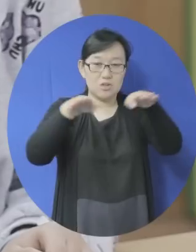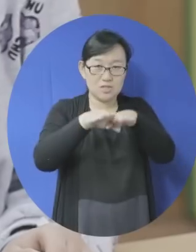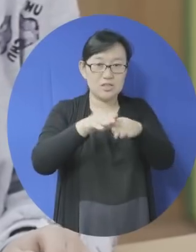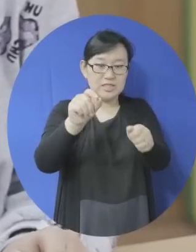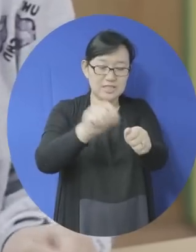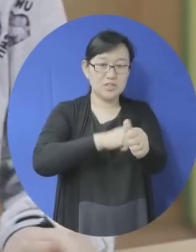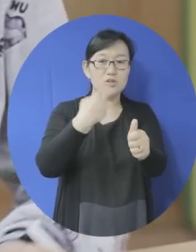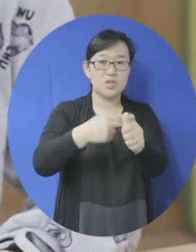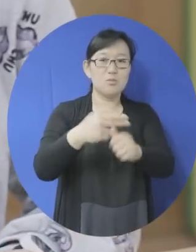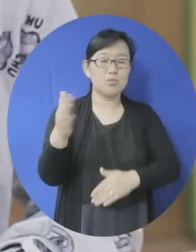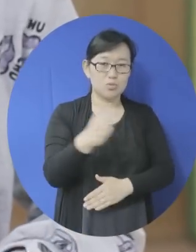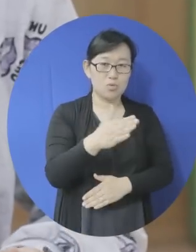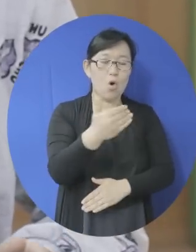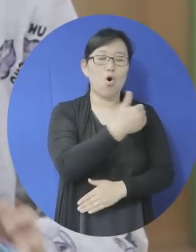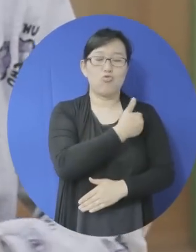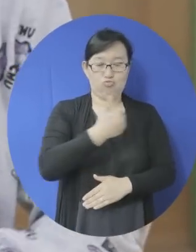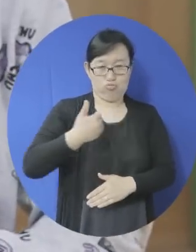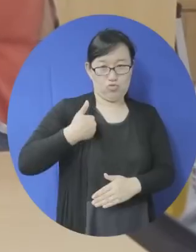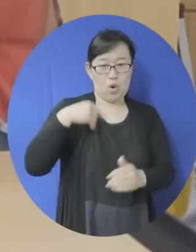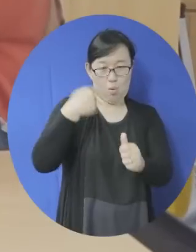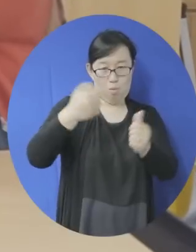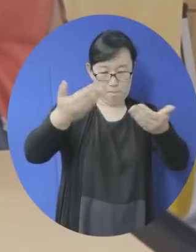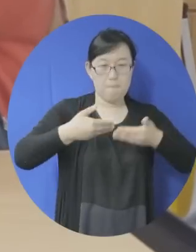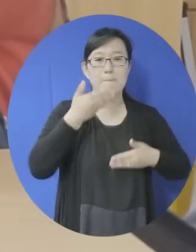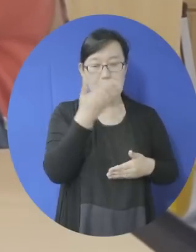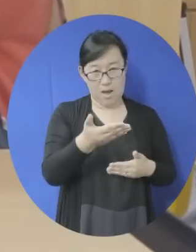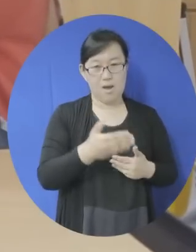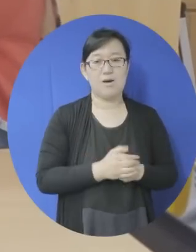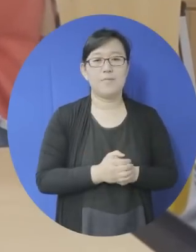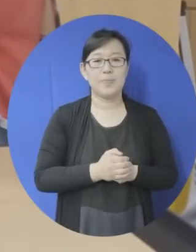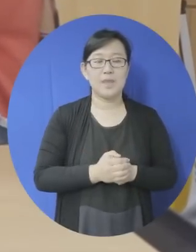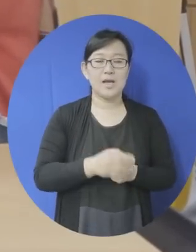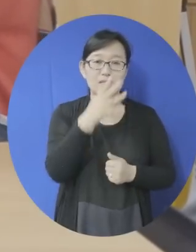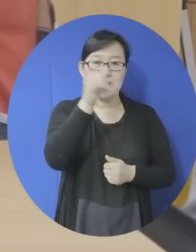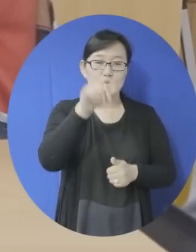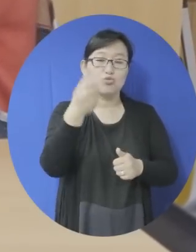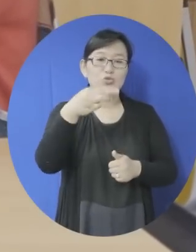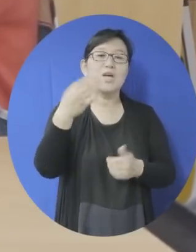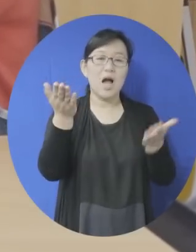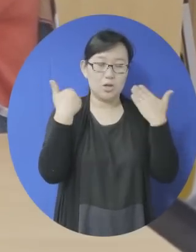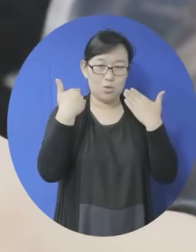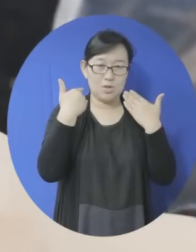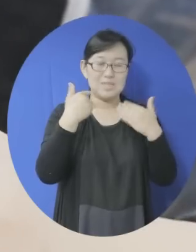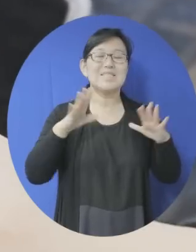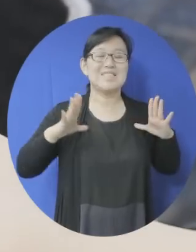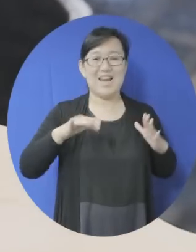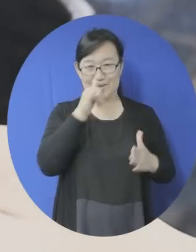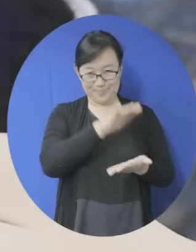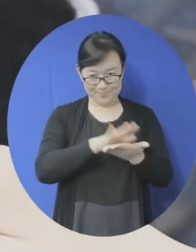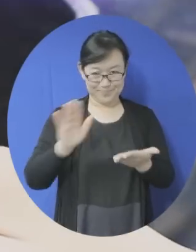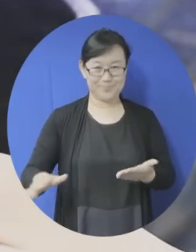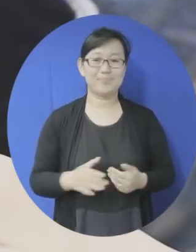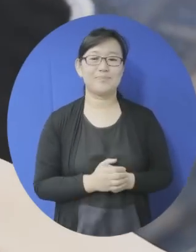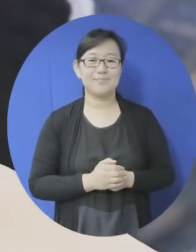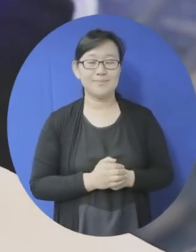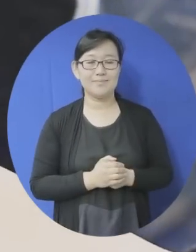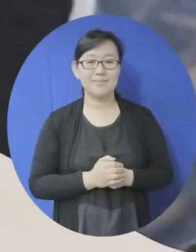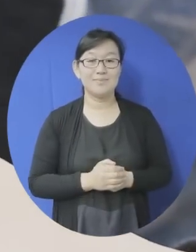교육시설에서 특수교사로부터 폭넓은 교육을 받을 수 있다는 점이 세종누리학교의 또 하나의